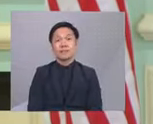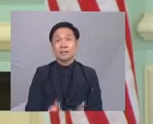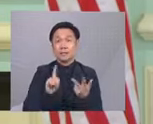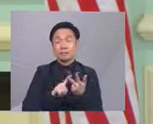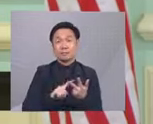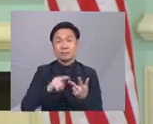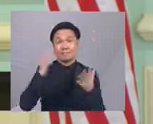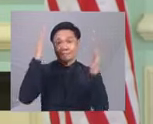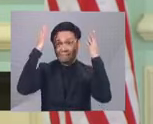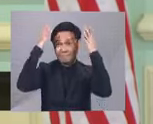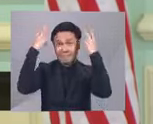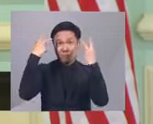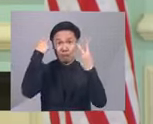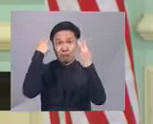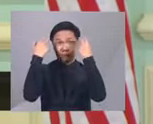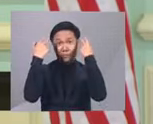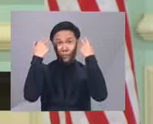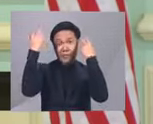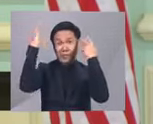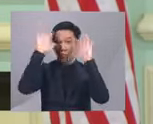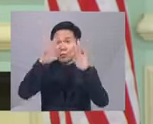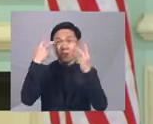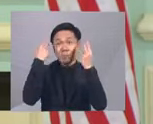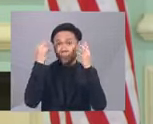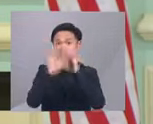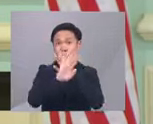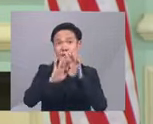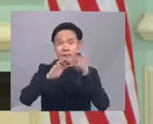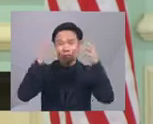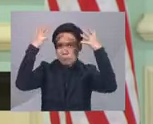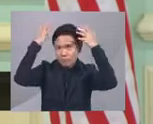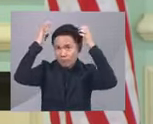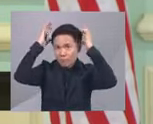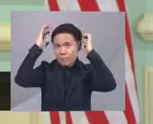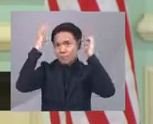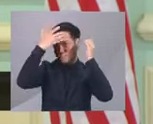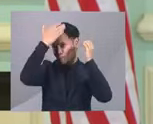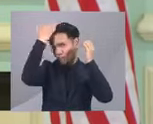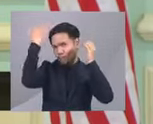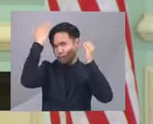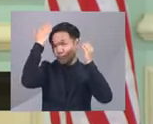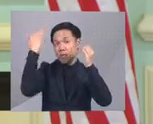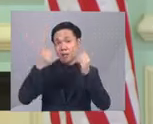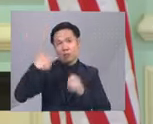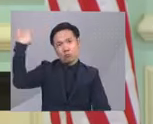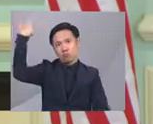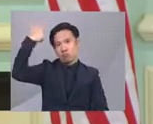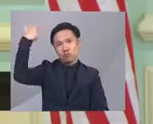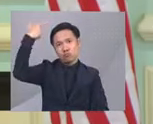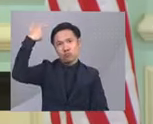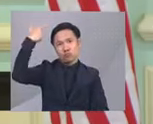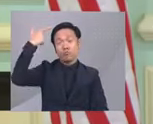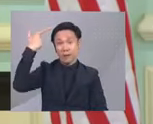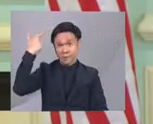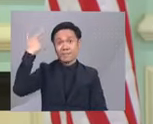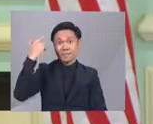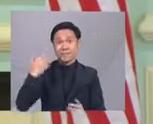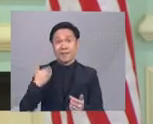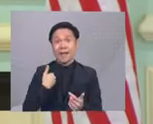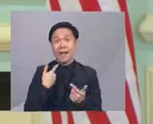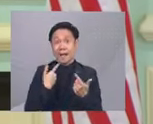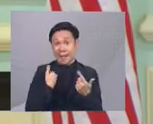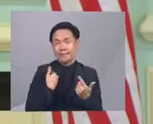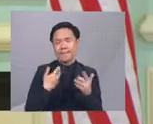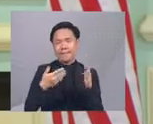pendandan. Pendandan ya, bukan pengunting rambut ya, pendandan. Pendandan rambut. Ada SOP